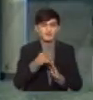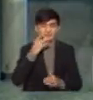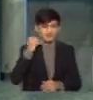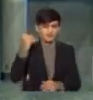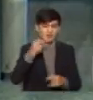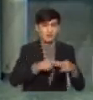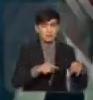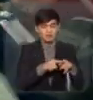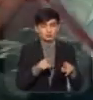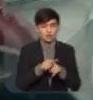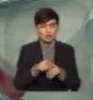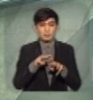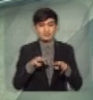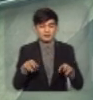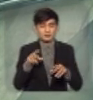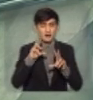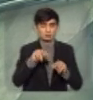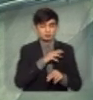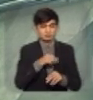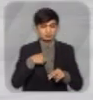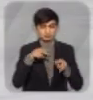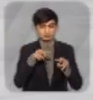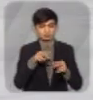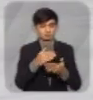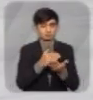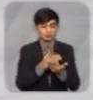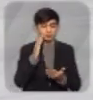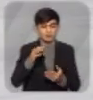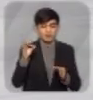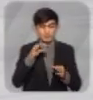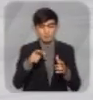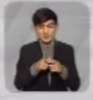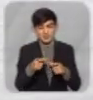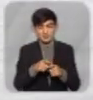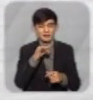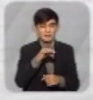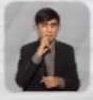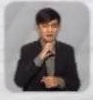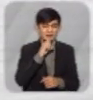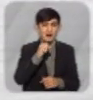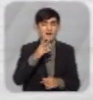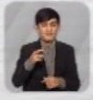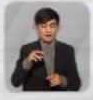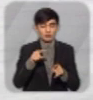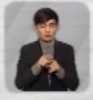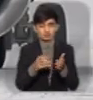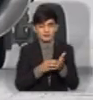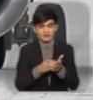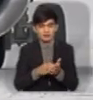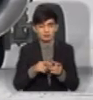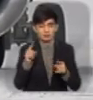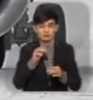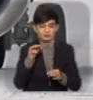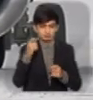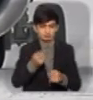Министерство обещает контролировать процесс. Эксперты отмечают, что снизить цены на авиатопливо можно лишь ликвидировав его дефицит. А для